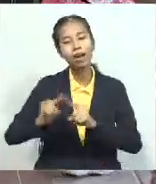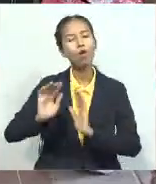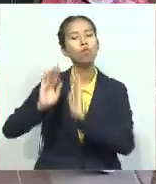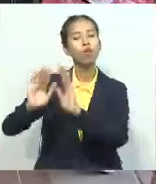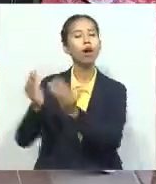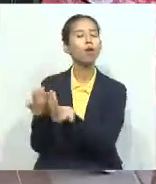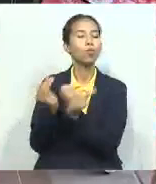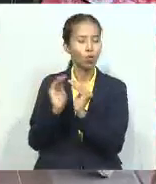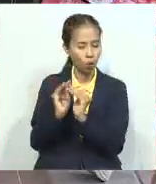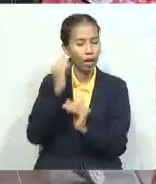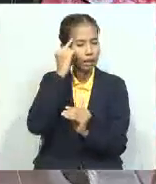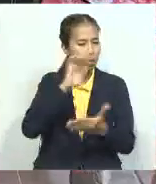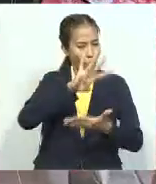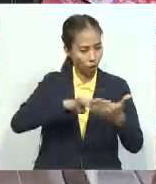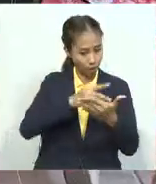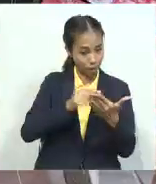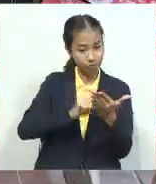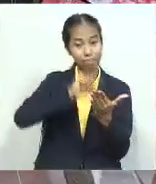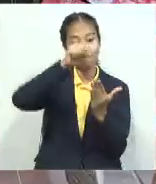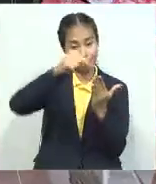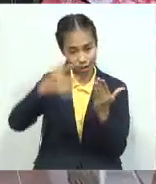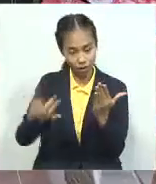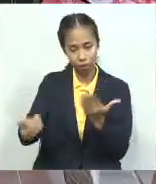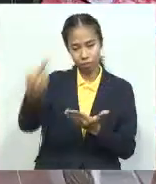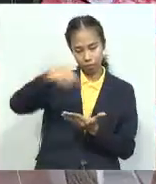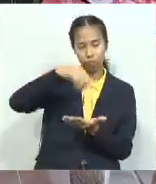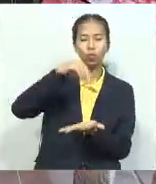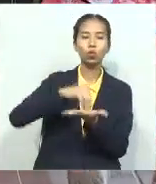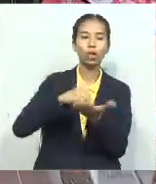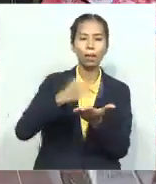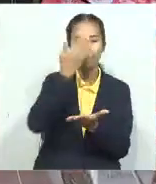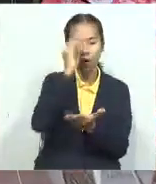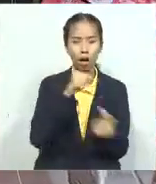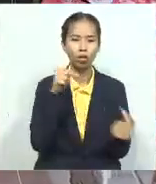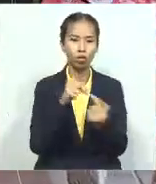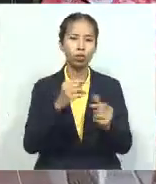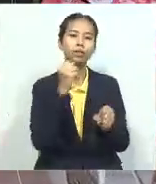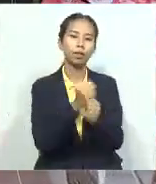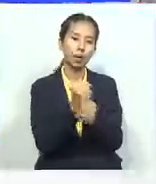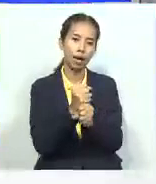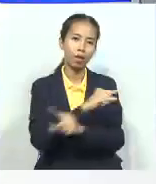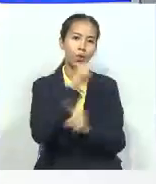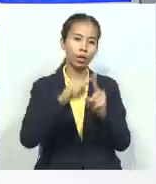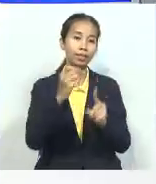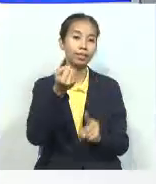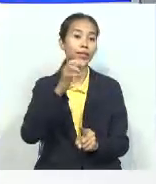การเตรียมแผนที่จะเดินทางกลับอีกครั้งเพื่อไม่ให้มีปัญหาในการเปิดทำงานในวันปกติวันที่